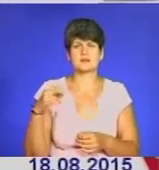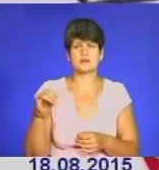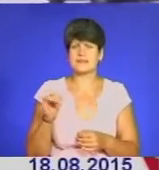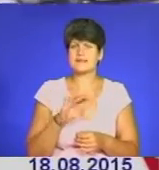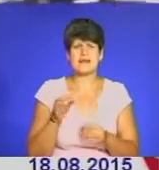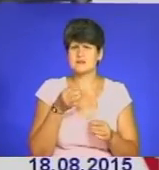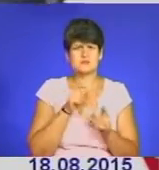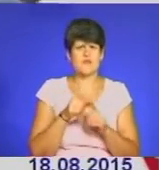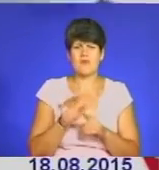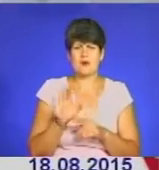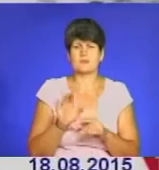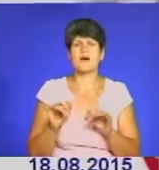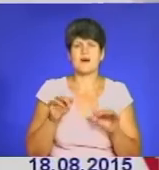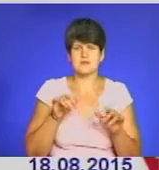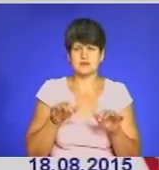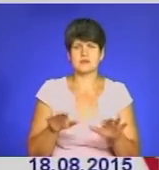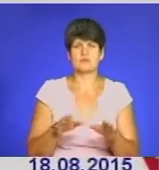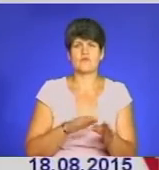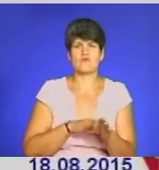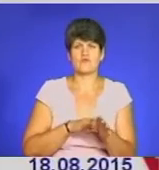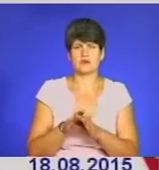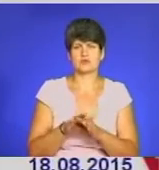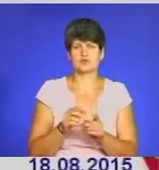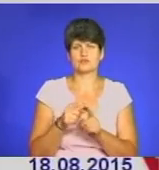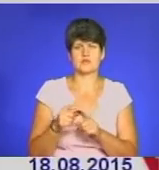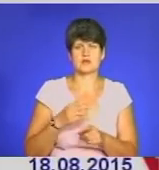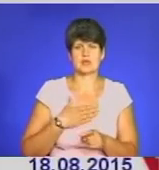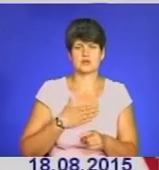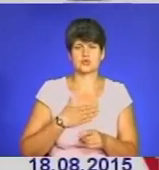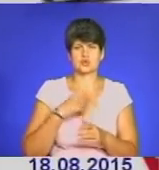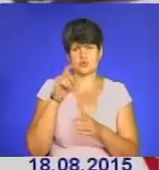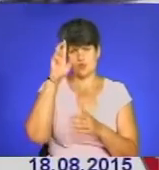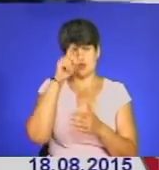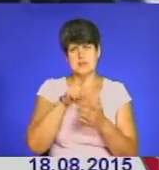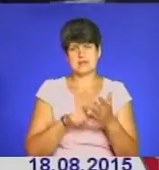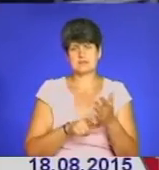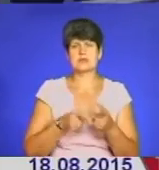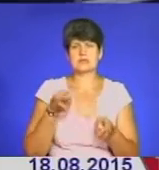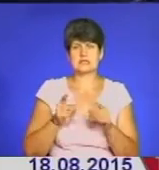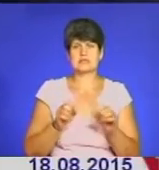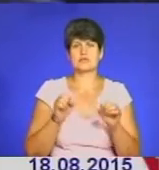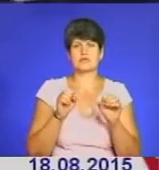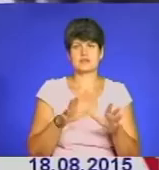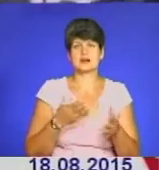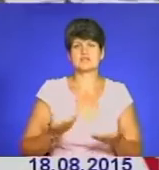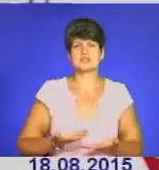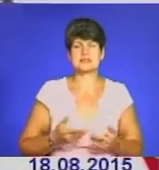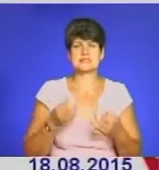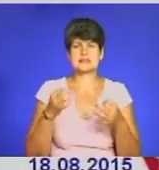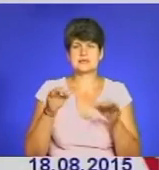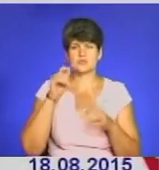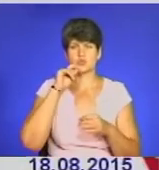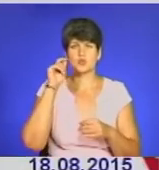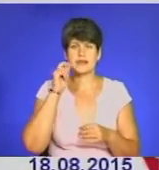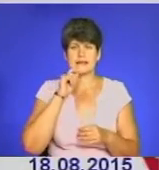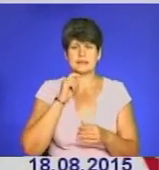ділом виконав слова нашого гімну. Він дійсно віддав життя за незалежність України,